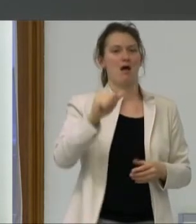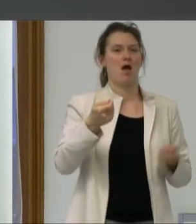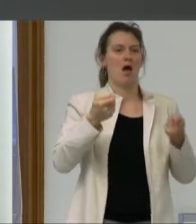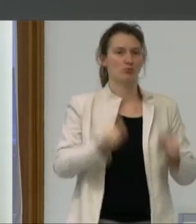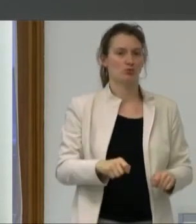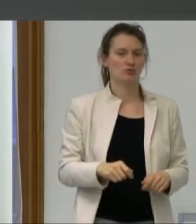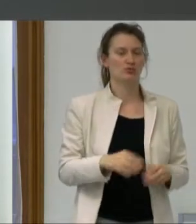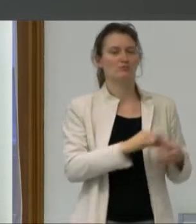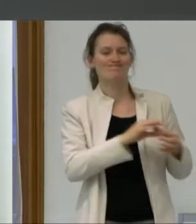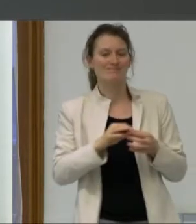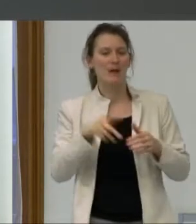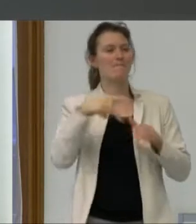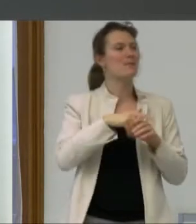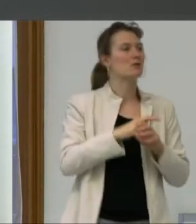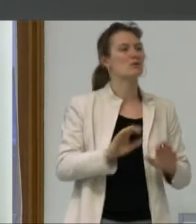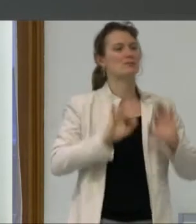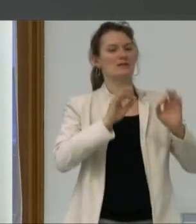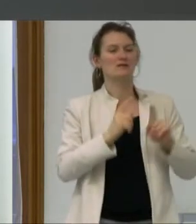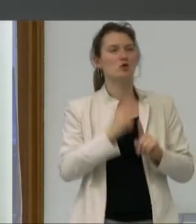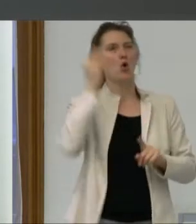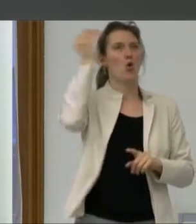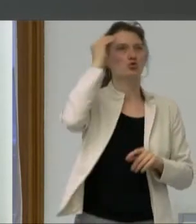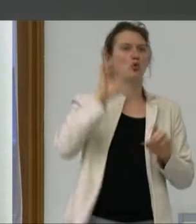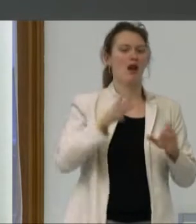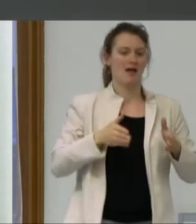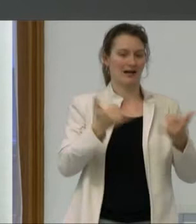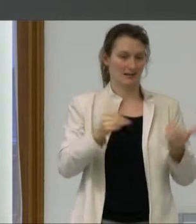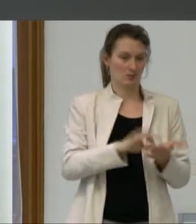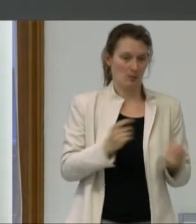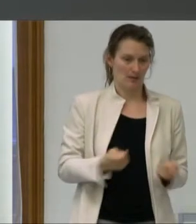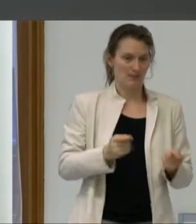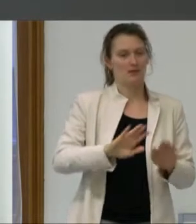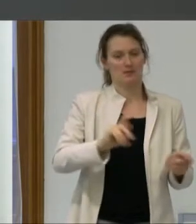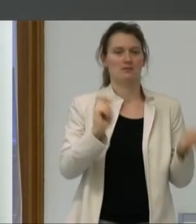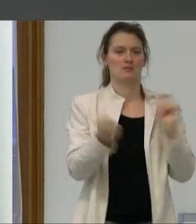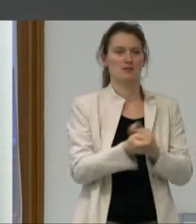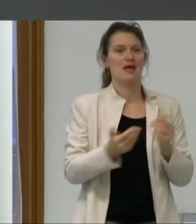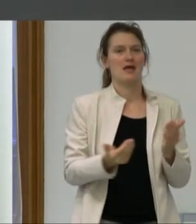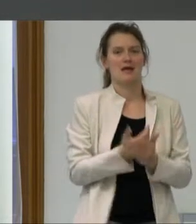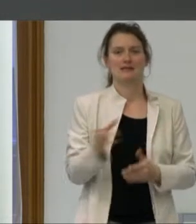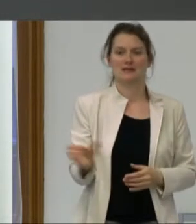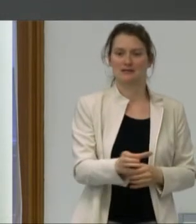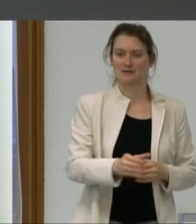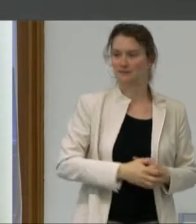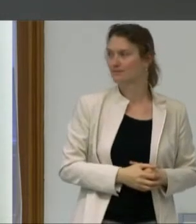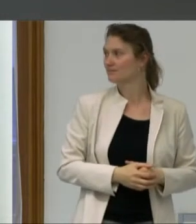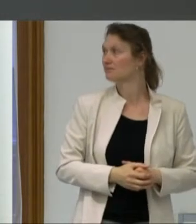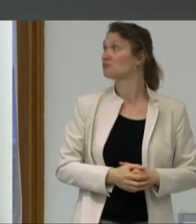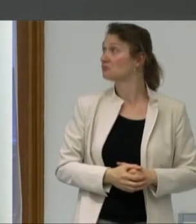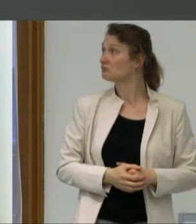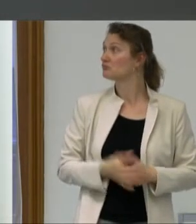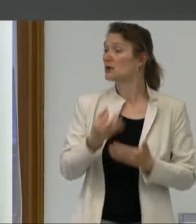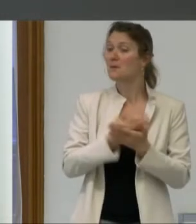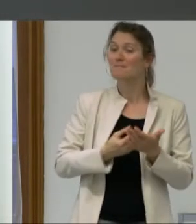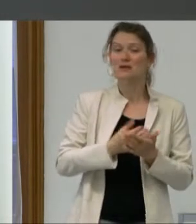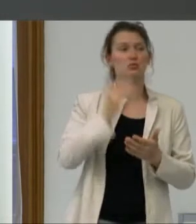sozusagen behinderungsspezifischen Hochschullehrgänge ersetzen können. Hier geht es darum, eben noch einmal allgemein